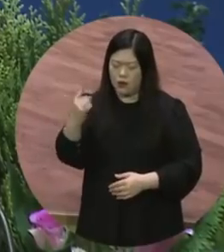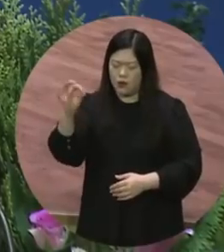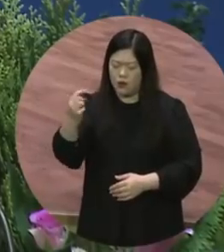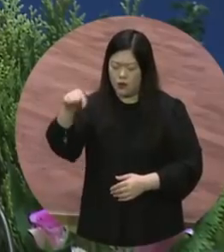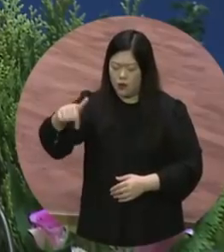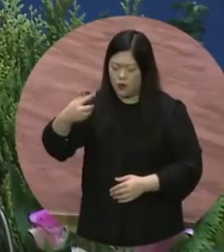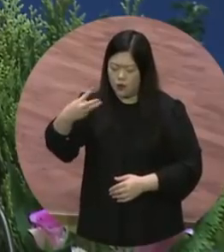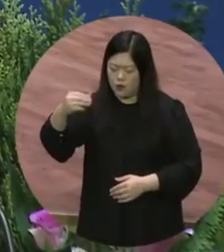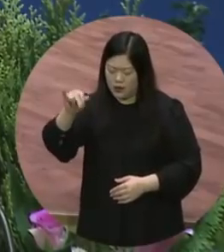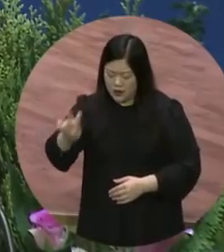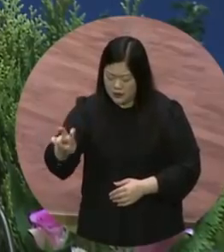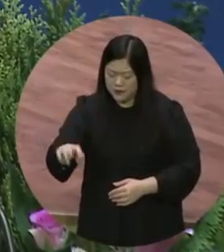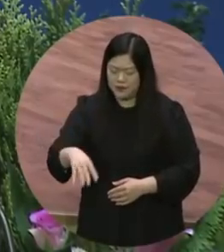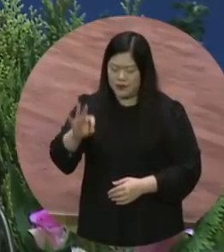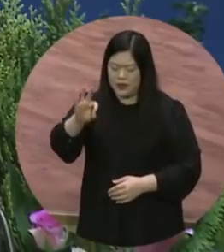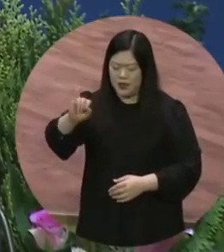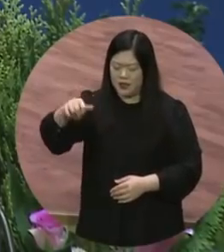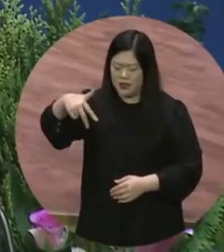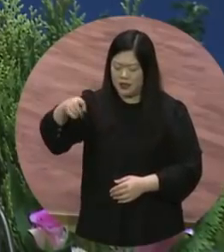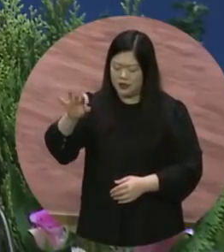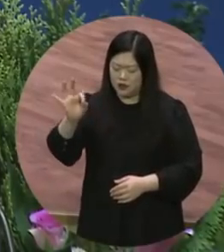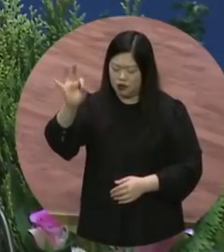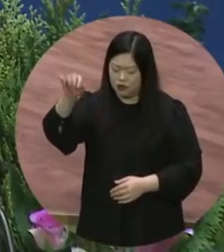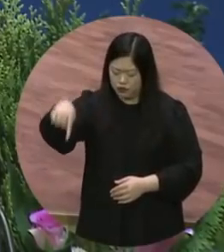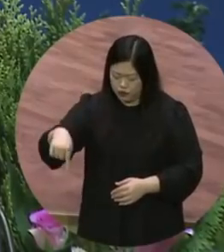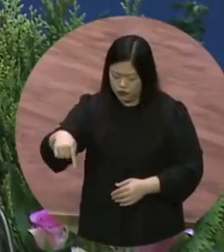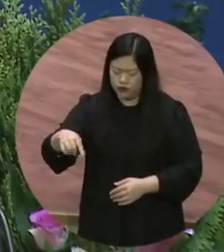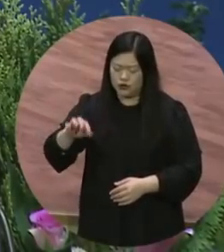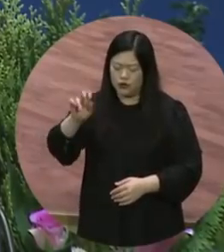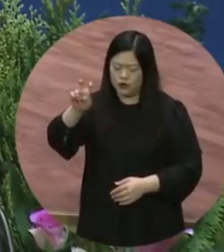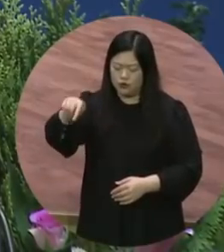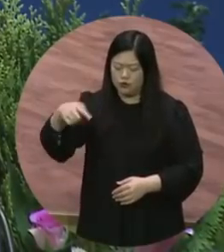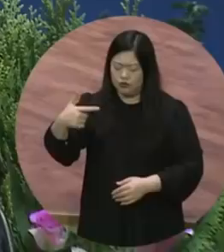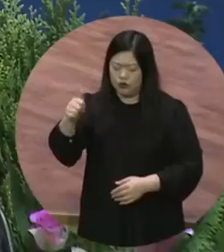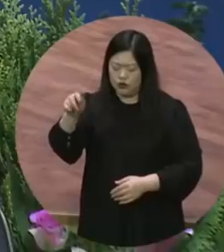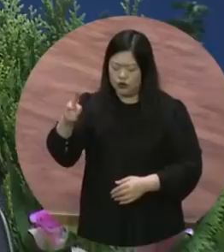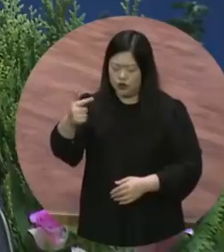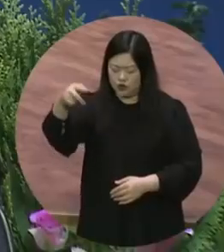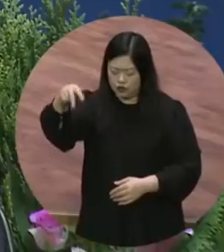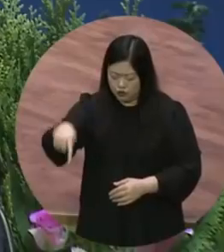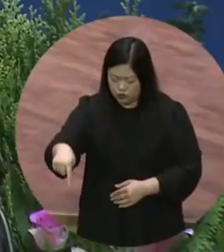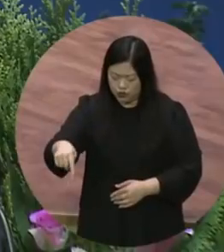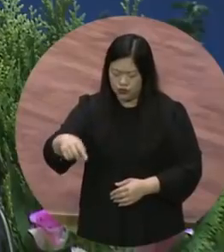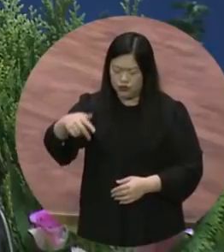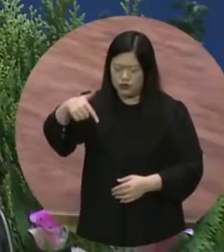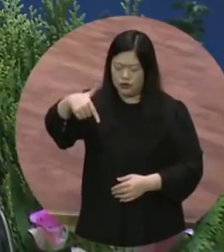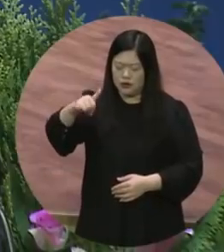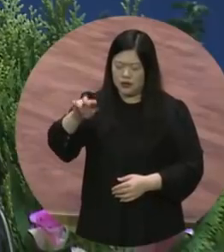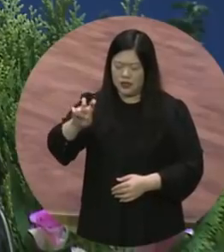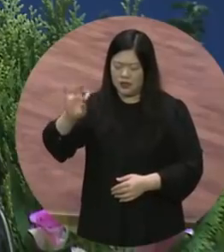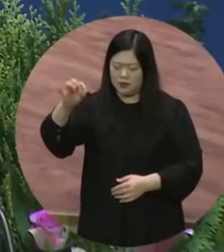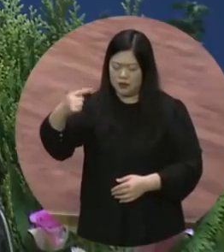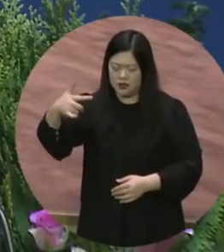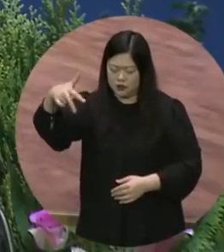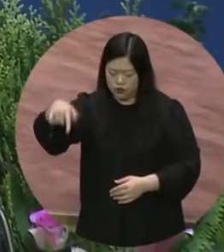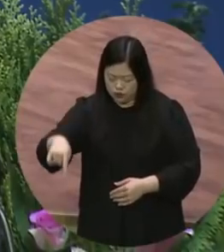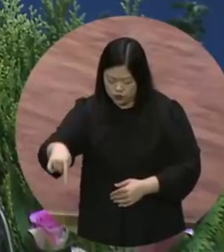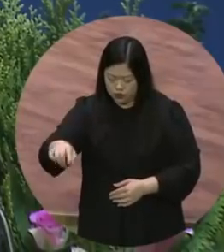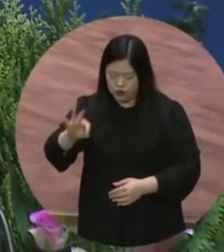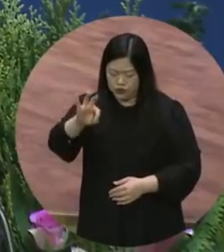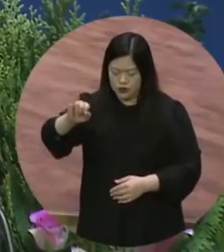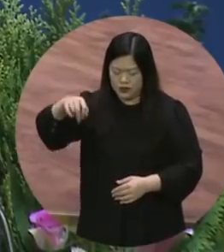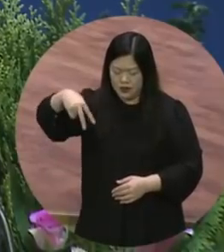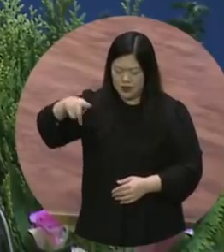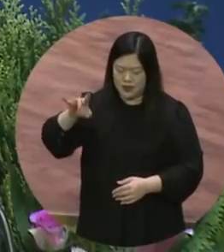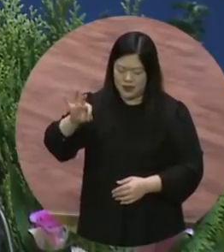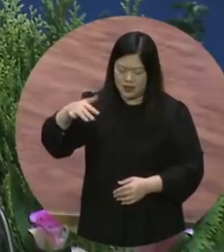렘넌트, 한정복 권사님, 이정성도님, 문소진, 문현수 렘넌트, 또 장명주 지사님, 김은주 지사님, 이상철